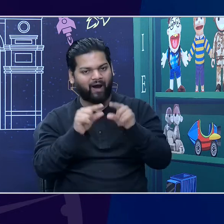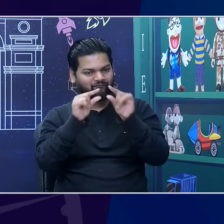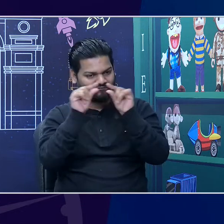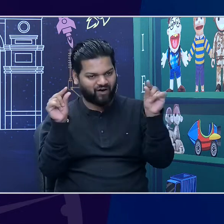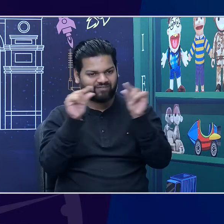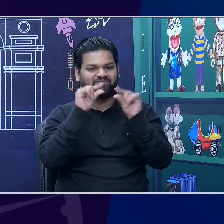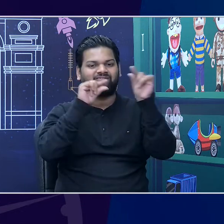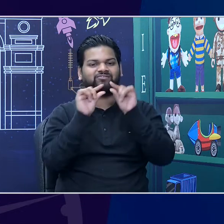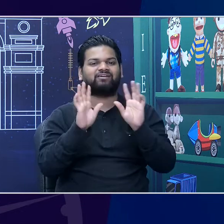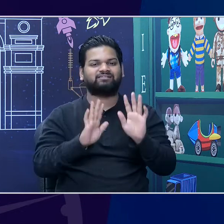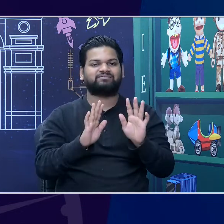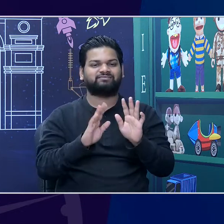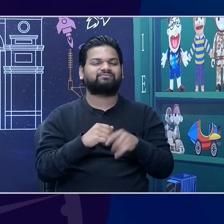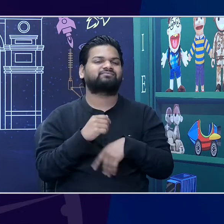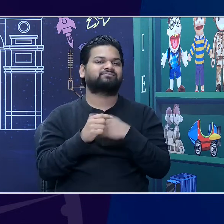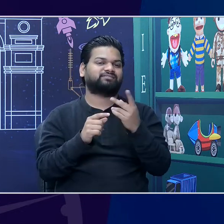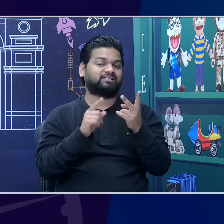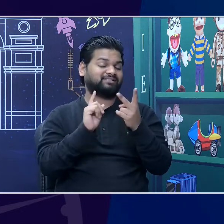यस, ठीक और है, दूसरा वाला